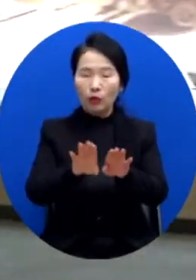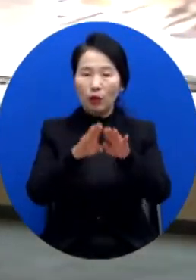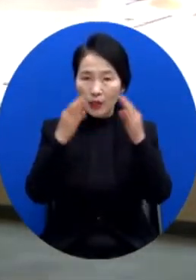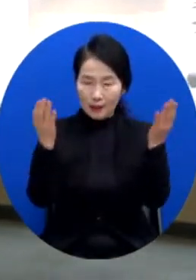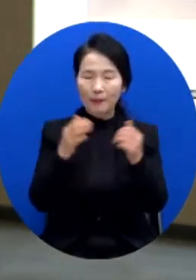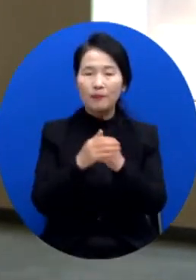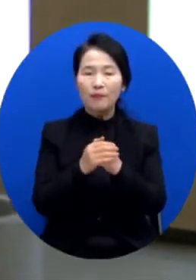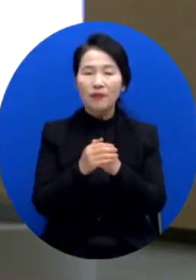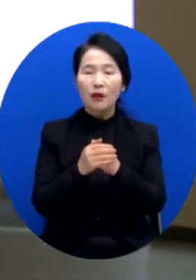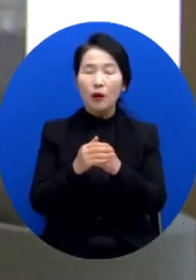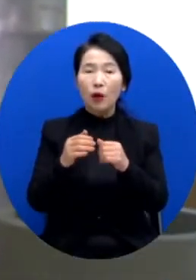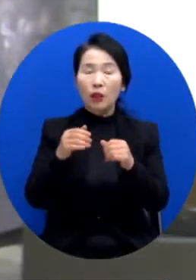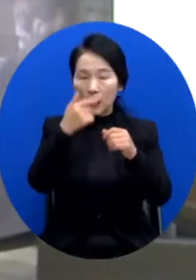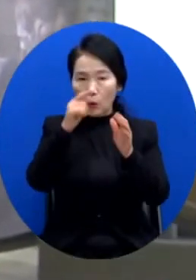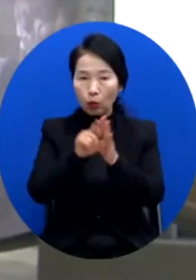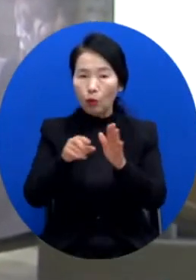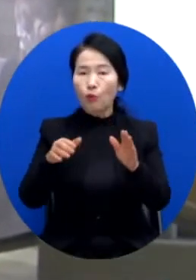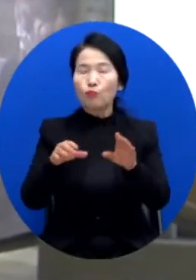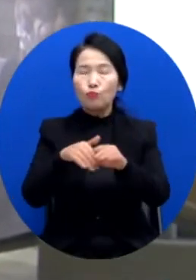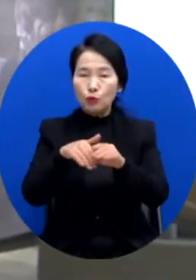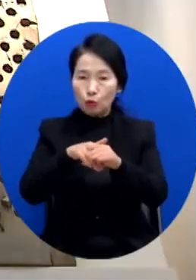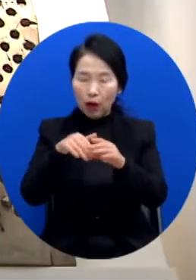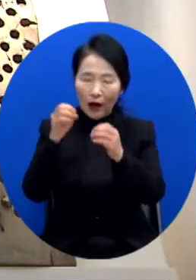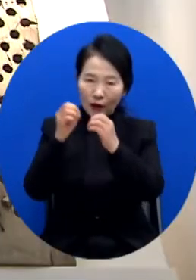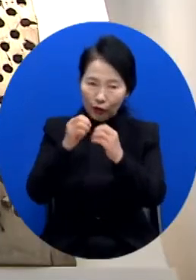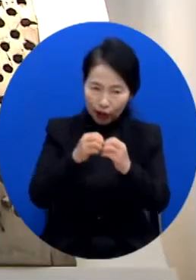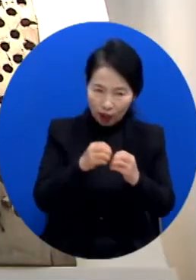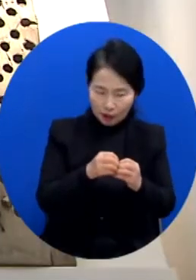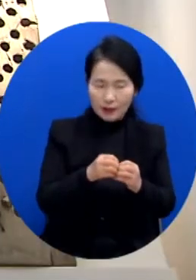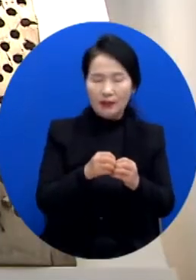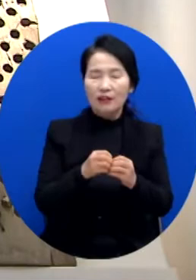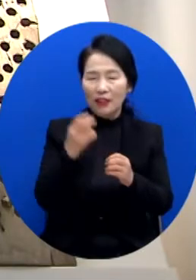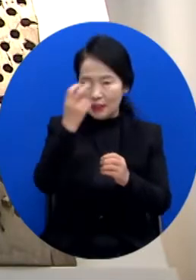기독교 문화유산 확산에 앞장서온 국제성서박물관.